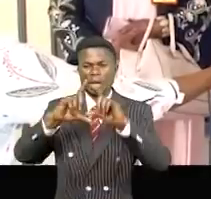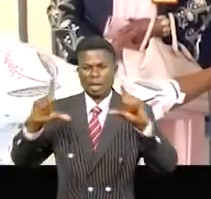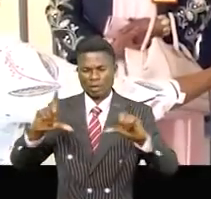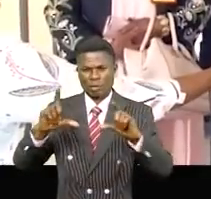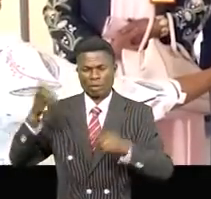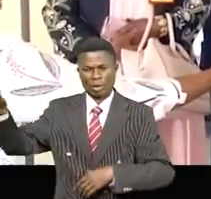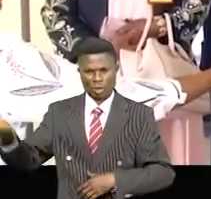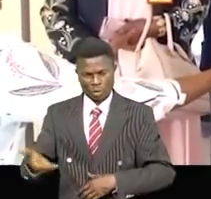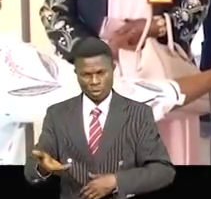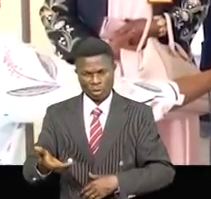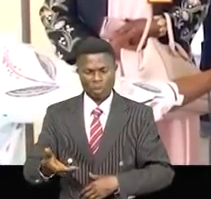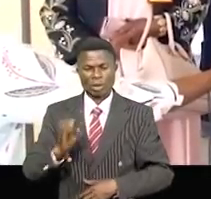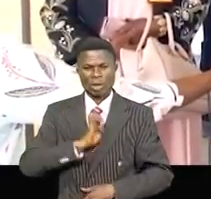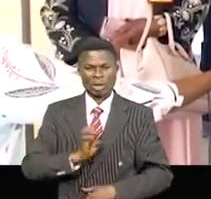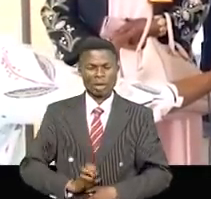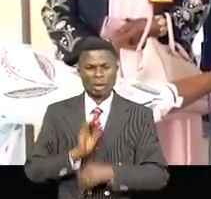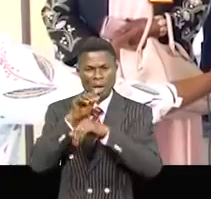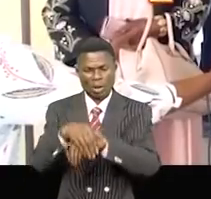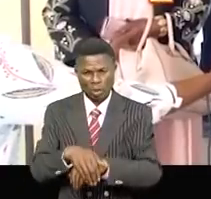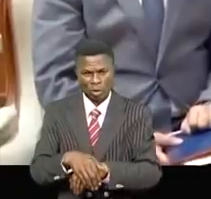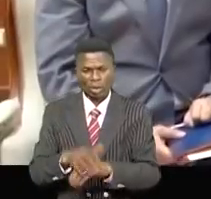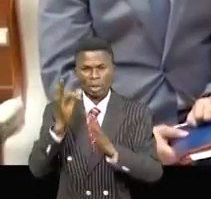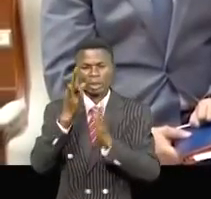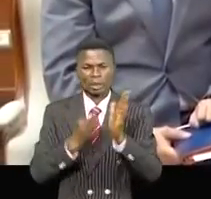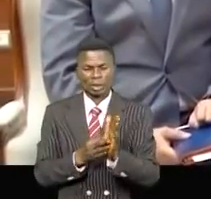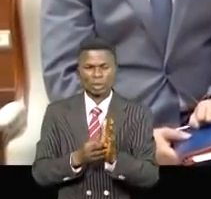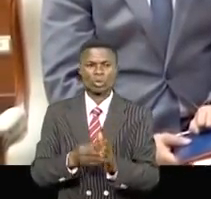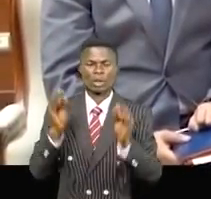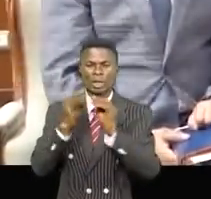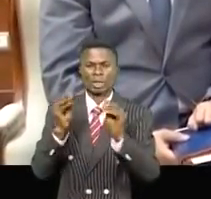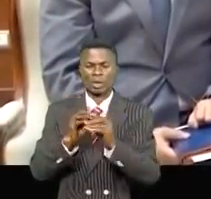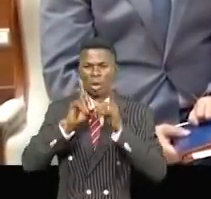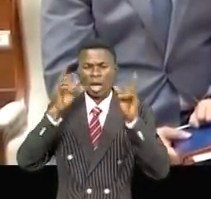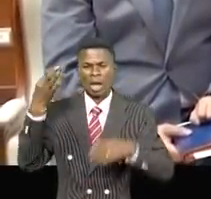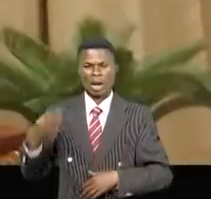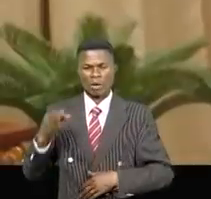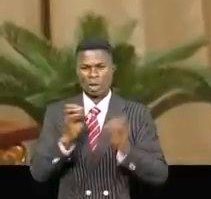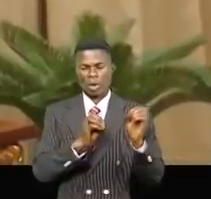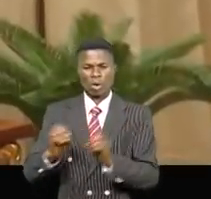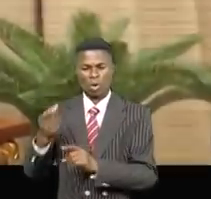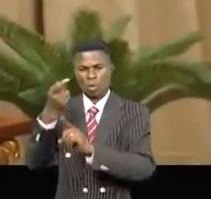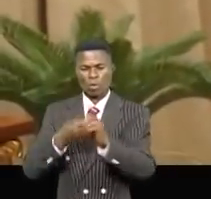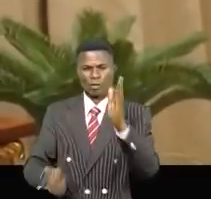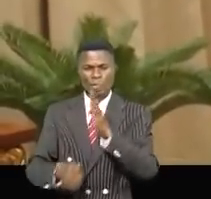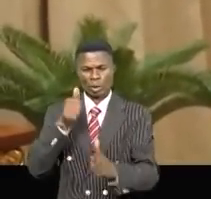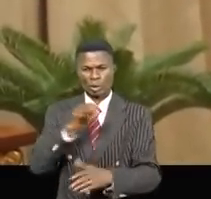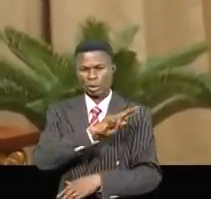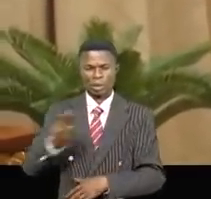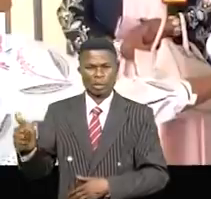pour son Excellence à prendre part, n'est-ce pas, au 18e sommet de la francophonie qui aura lieu en